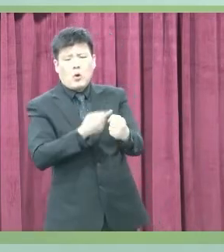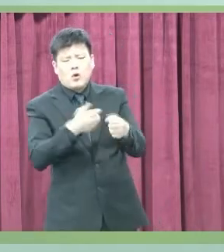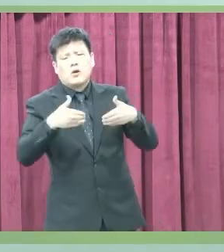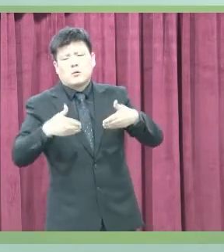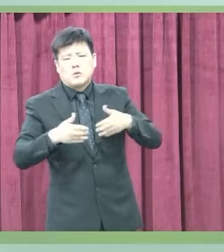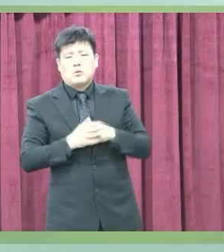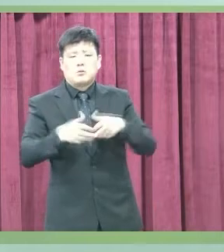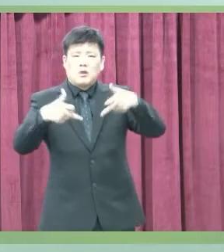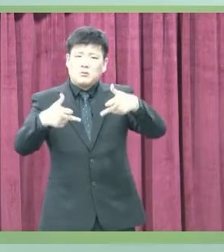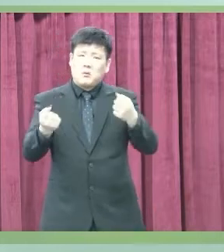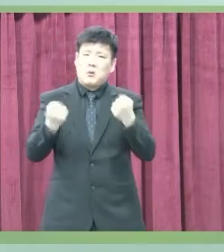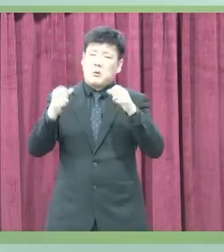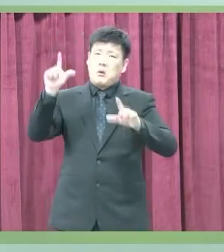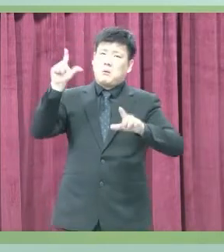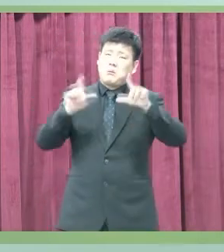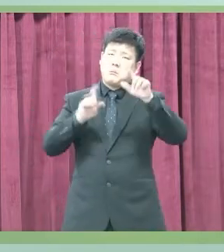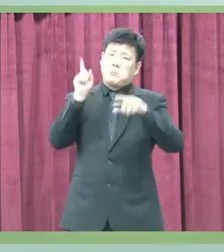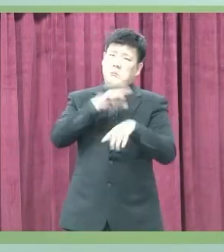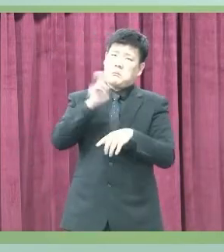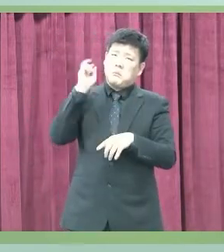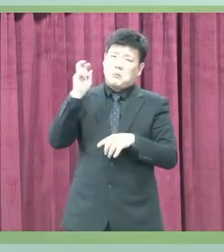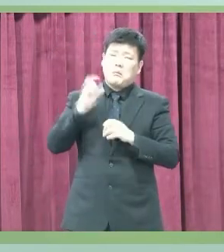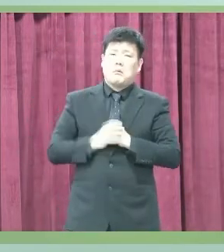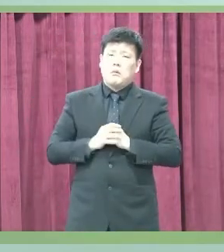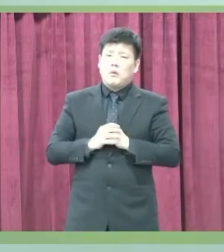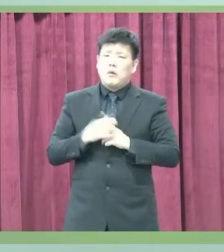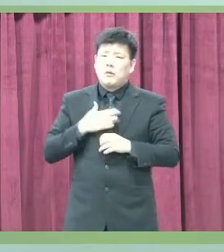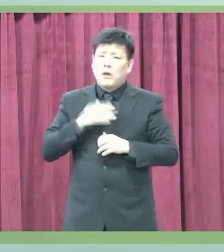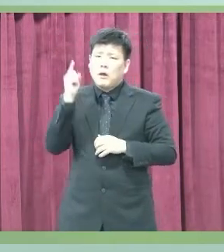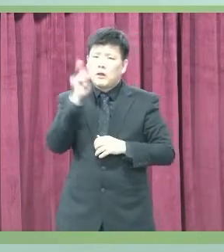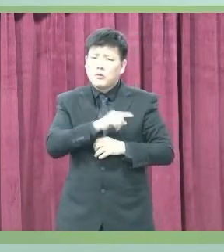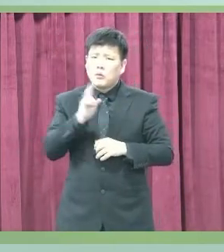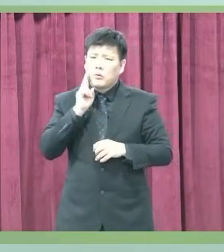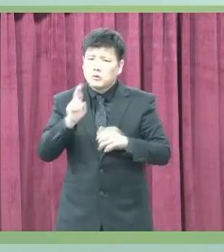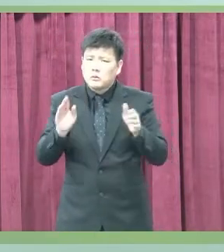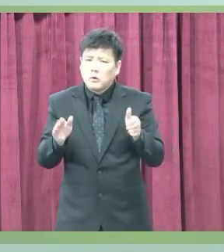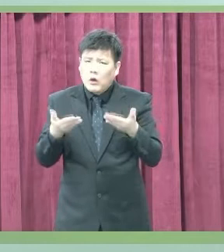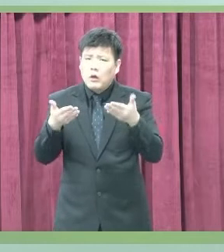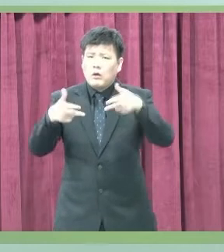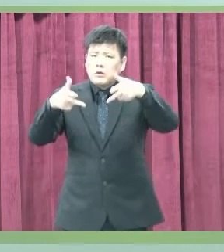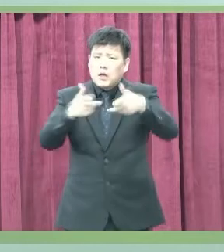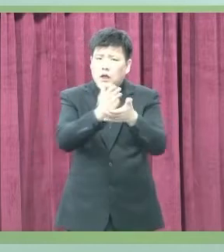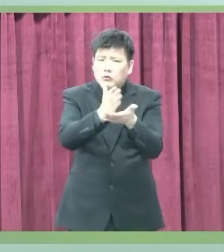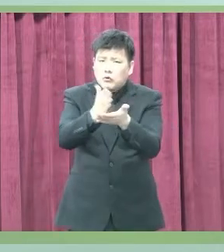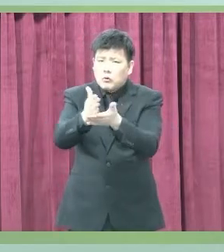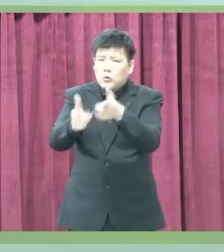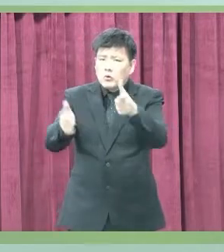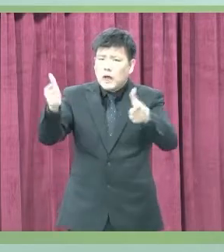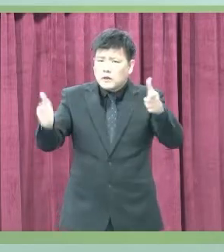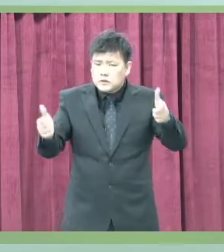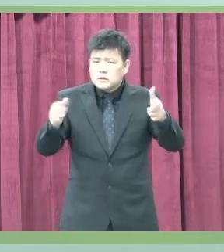분들이 우리가 건강 상태가 좋지 않을 텐데 뭐가 얼마나 안 좋지? 장애 유형별로 얼마나 틀리지? 이러한 것을 알 권리가